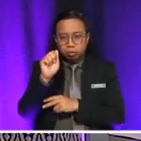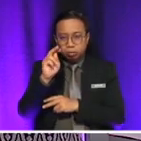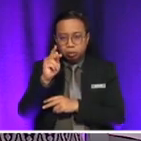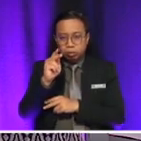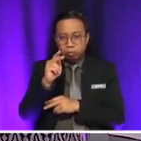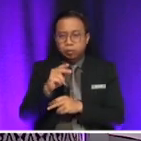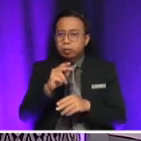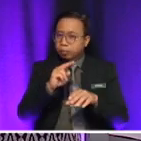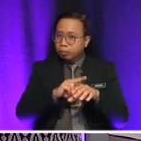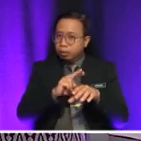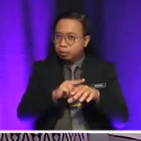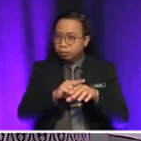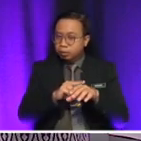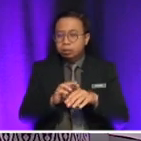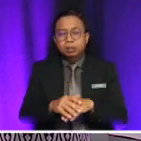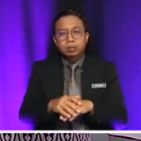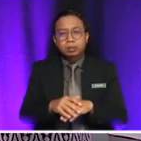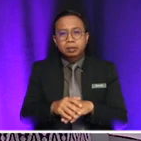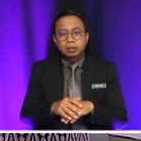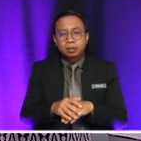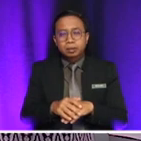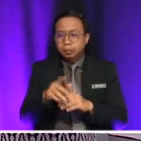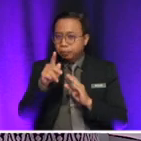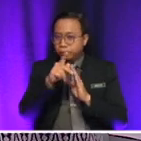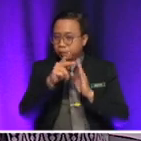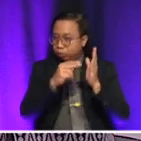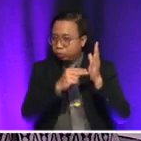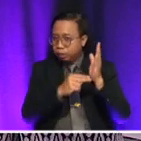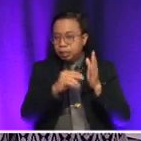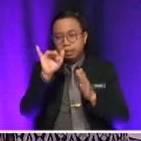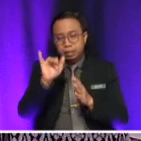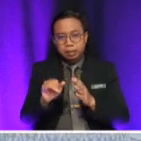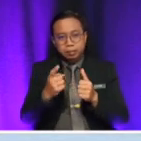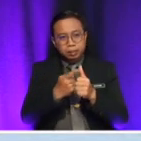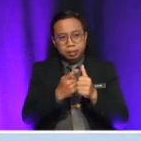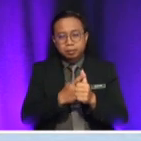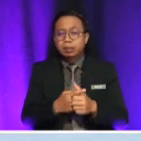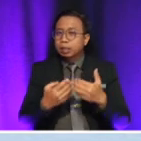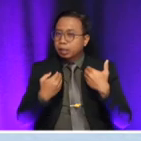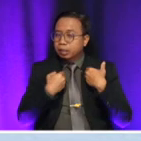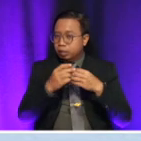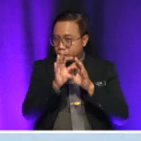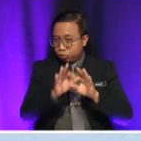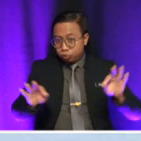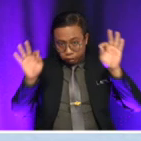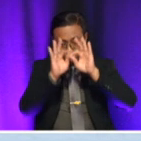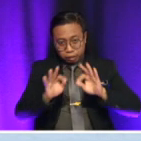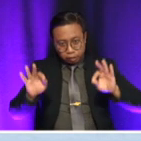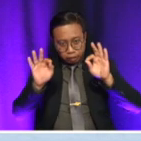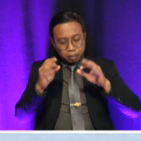waktu persidangan majelis perundangan persekutuan yang pertama jadi ada cerita beberapa